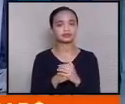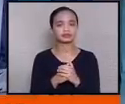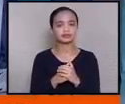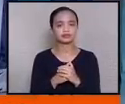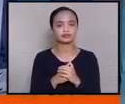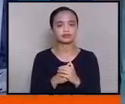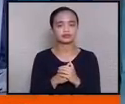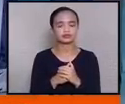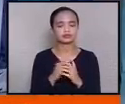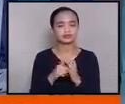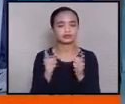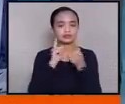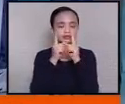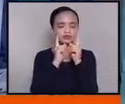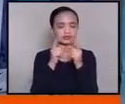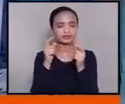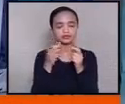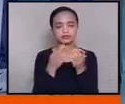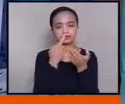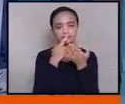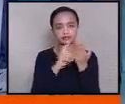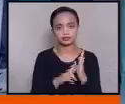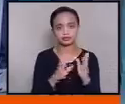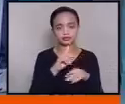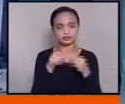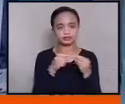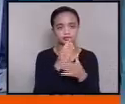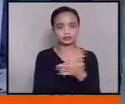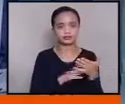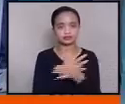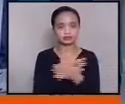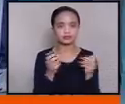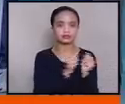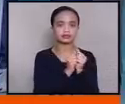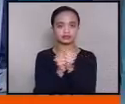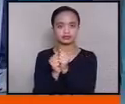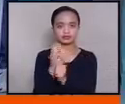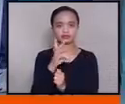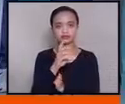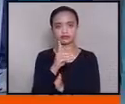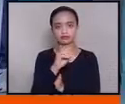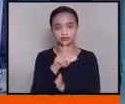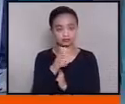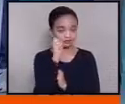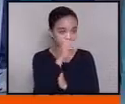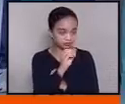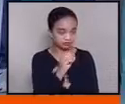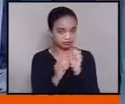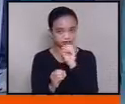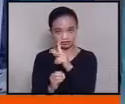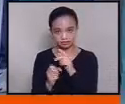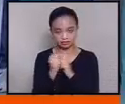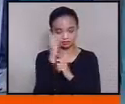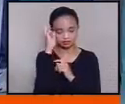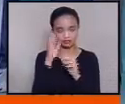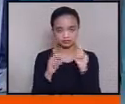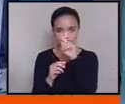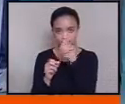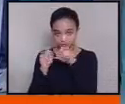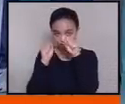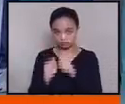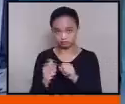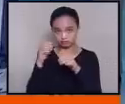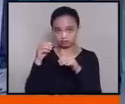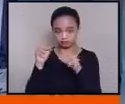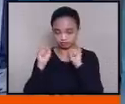tabi, kakausapin ka ng mga reporter namin para doon sa scheduling ng pagsama sa inyo sa dole. Okay, sir? Okay, sir. Pero sir, pag ano, sir, pwede pa kayong pumasok kung sa